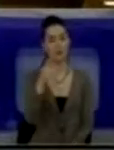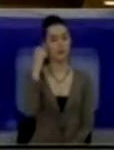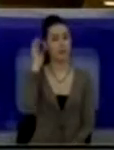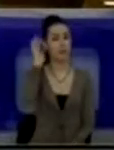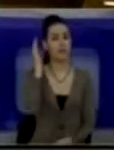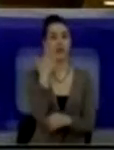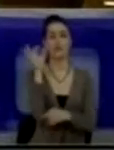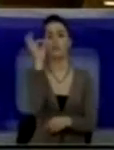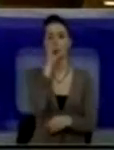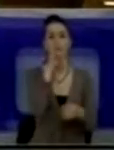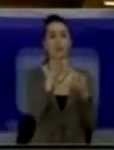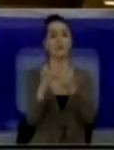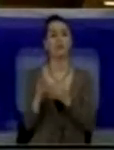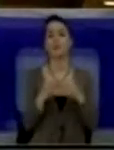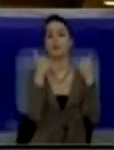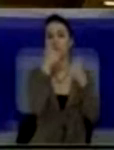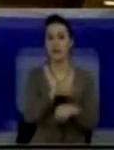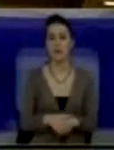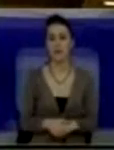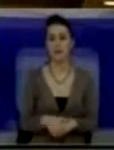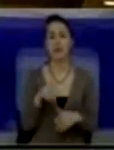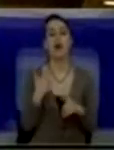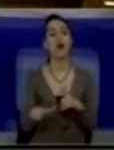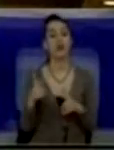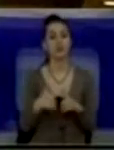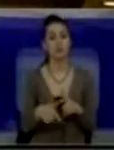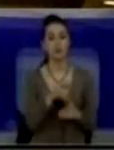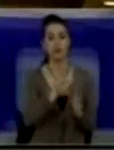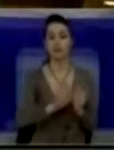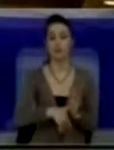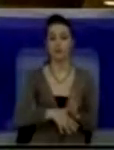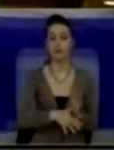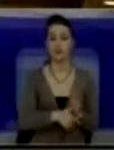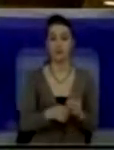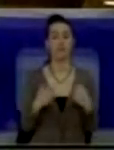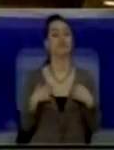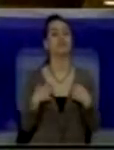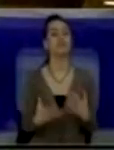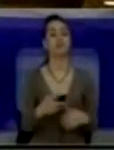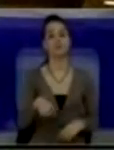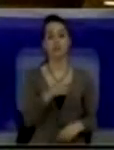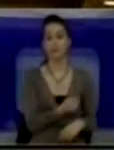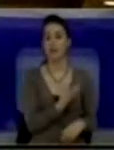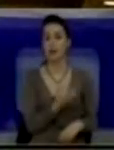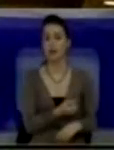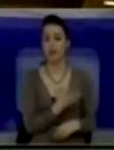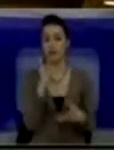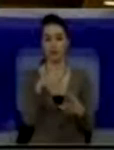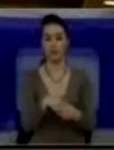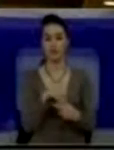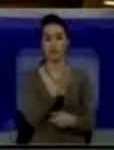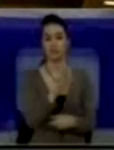Nuk ka bërë marrëveshje bilaterale sepse krimi dhe pasurimi i pafund i mafizëve dhe politikanëve të përfshirë brenda saj do